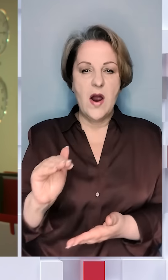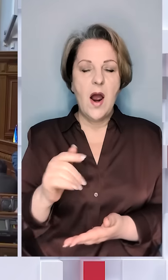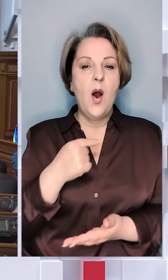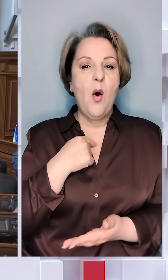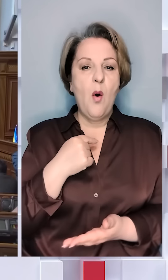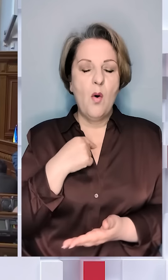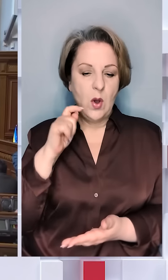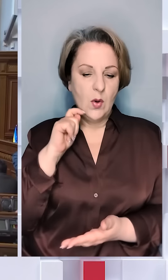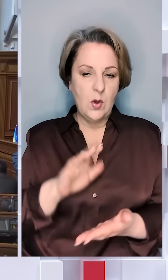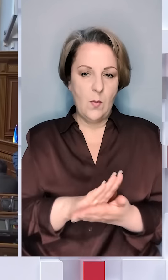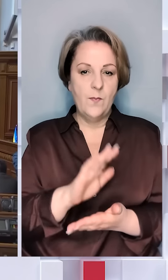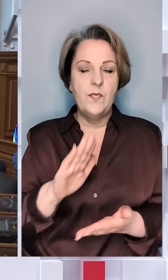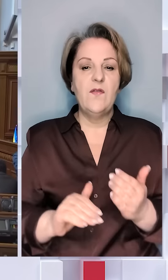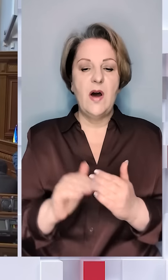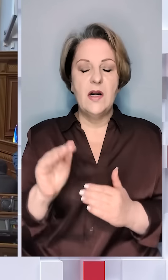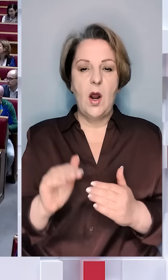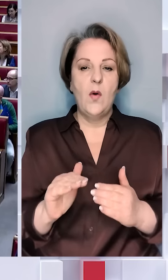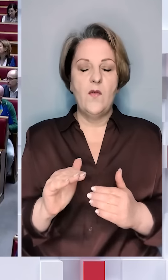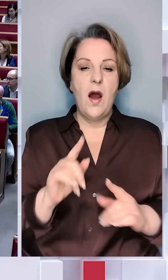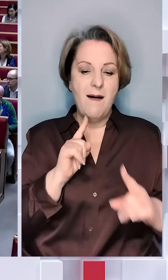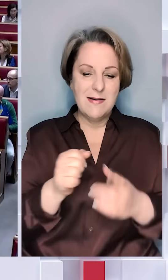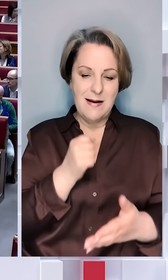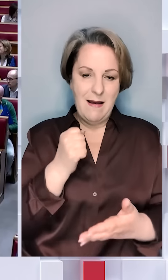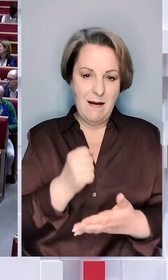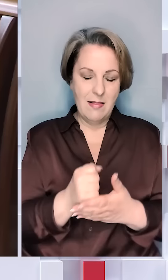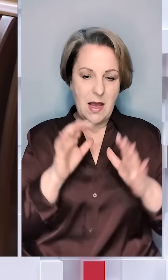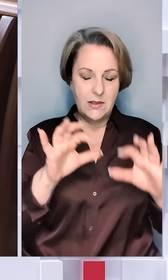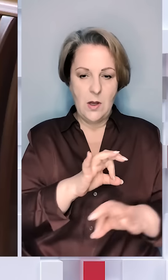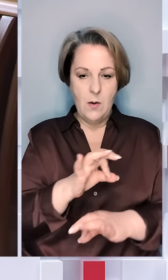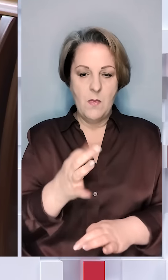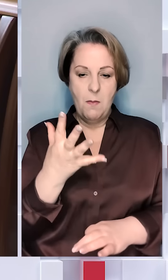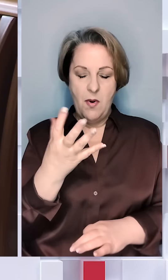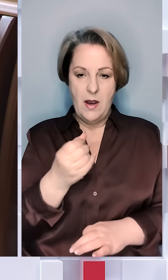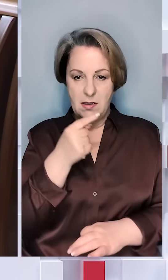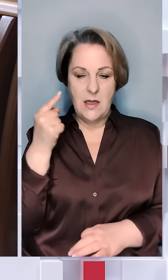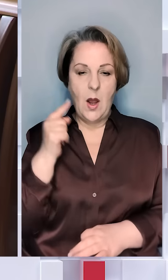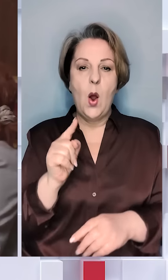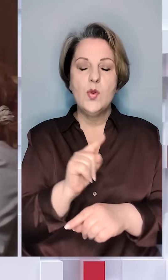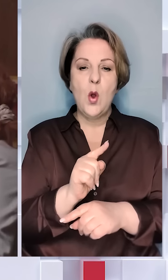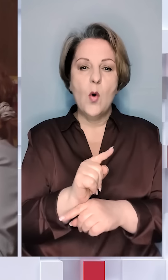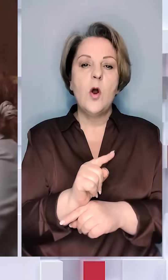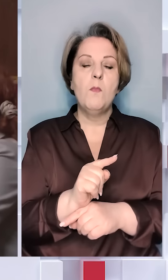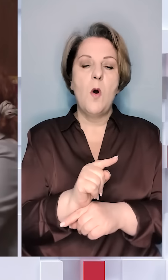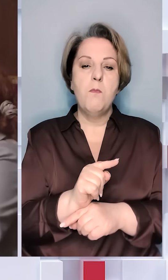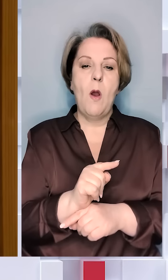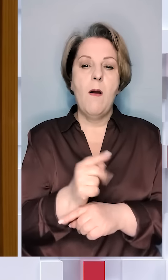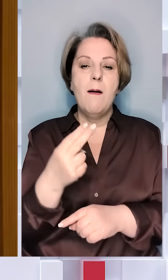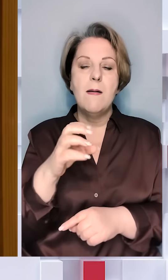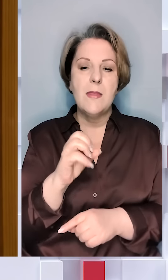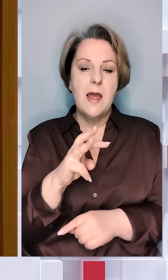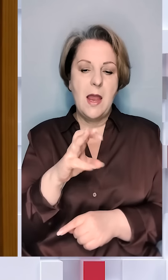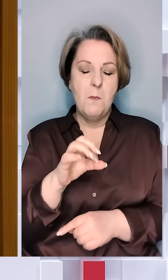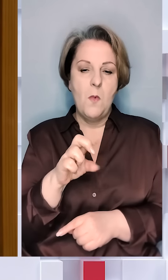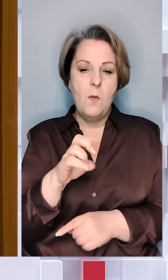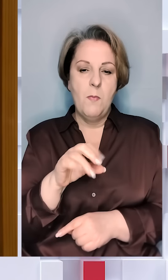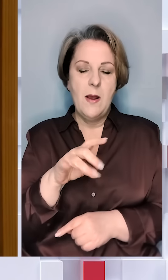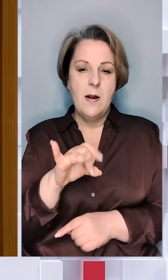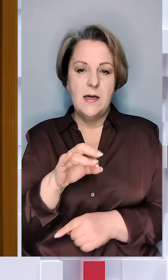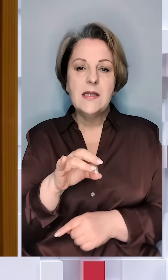України». Верховна Рада ухвалила цей законопроєкт 5 днів тому. Норму про демобілізацію вилучили в останній момент